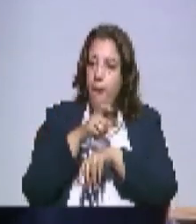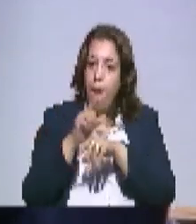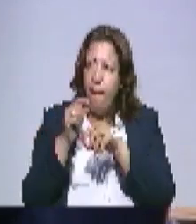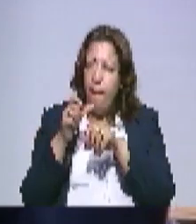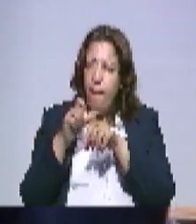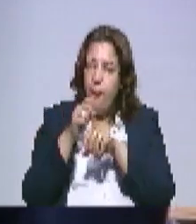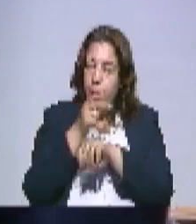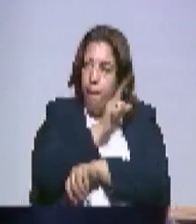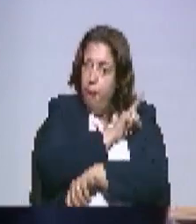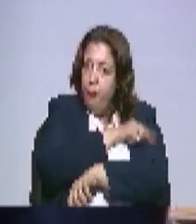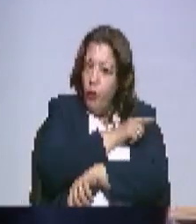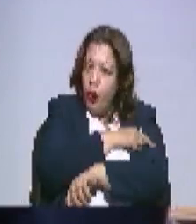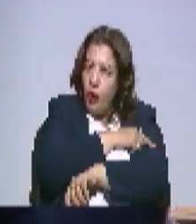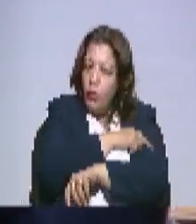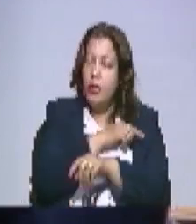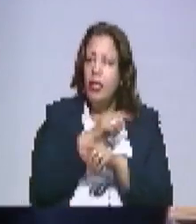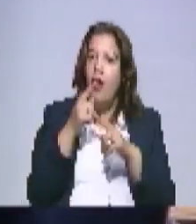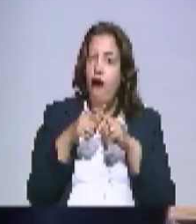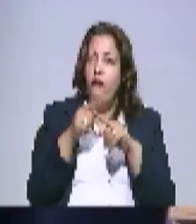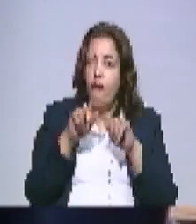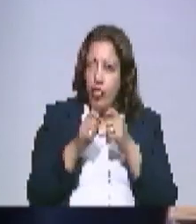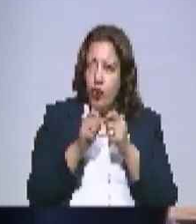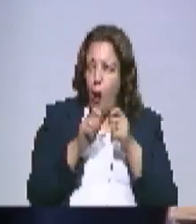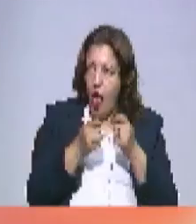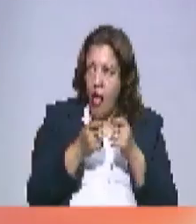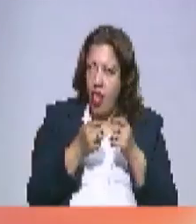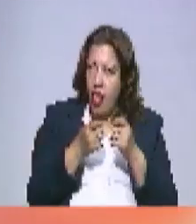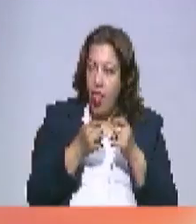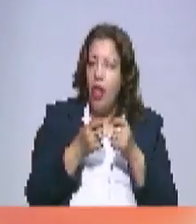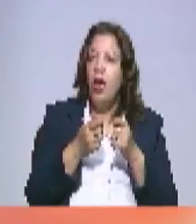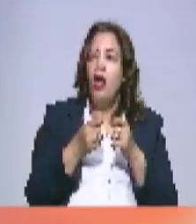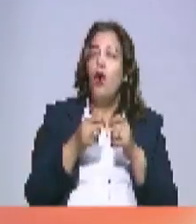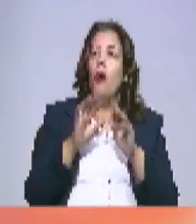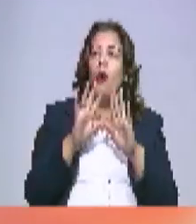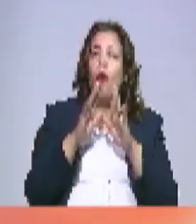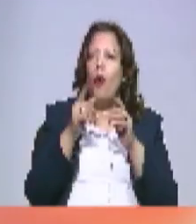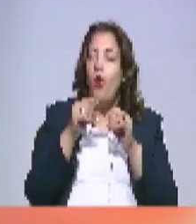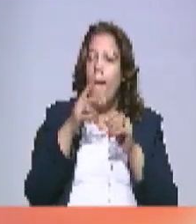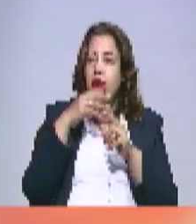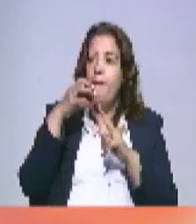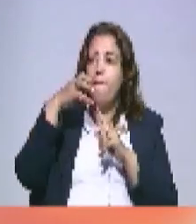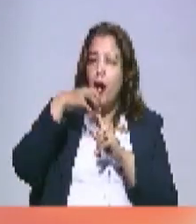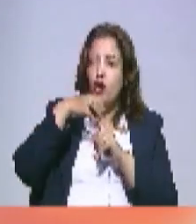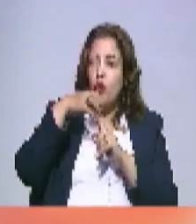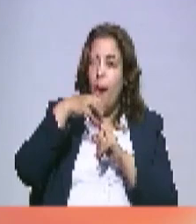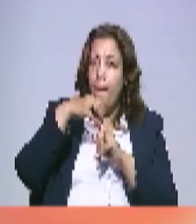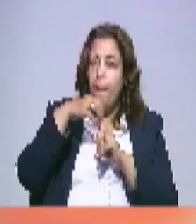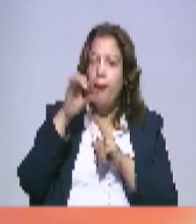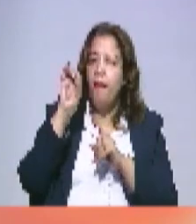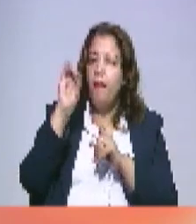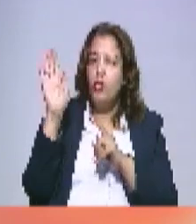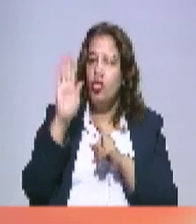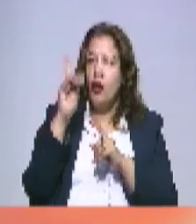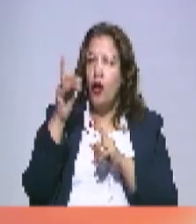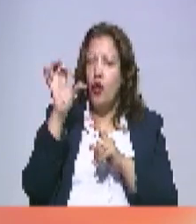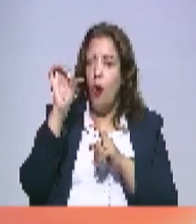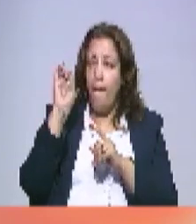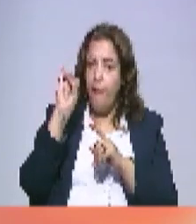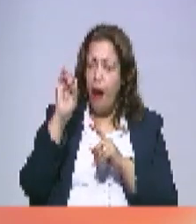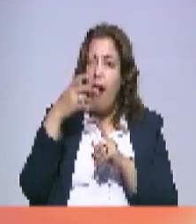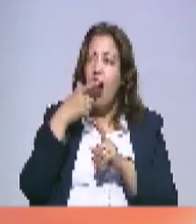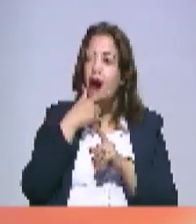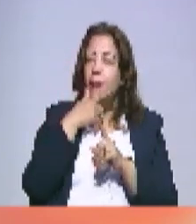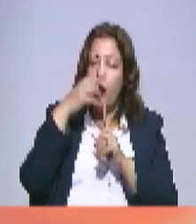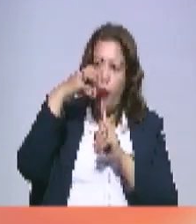حبه بسله صغيرين، حبه فاصوليا صغيرين، حبه القرنبيط اللي طلعوا معانا اهو، شويه مشروم بقى عشان نجيب طعم الشوربه، عشان احنا مش هنحط